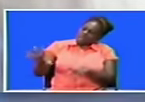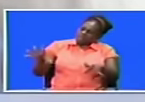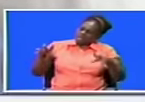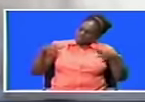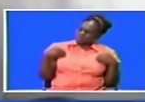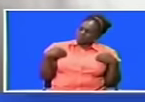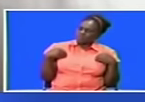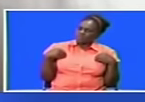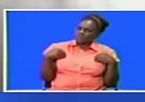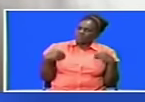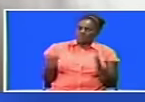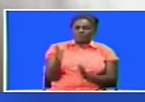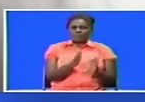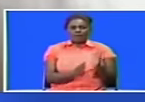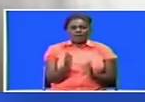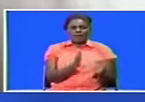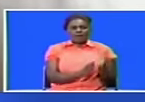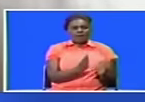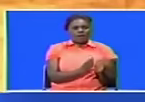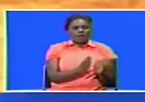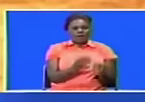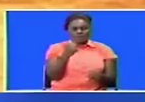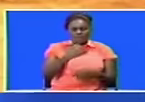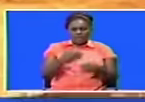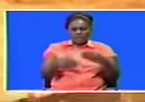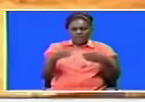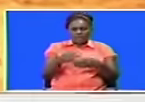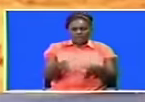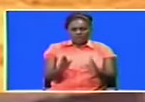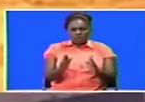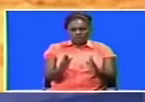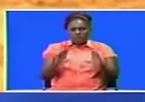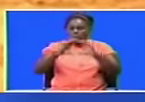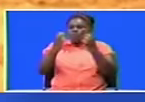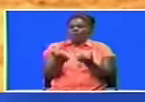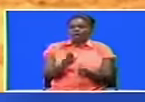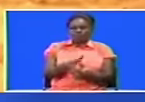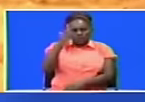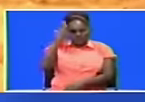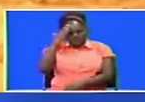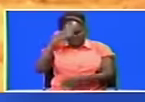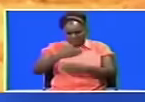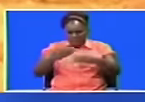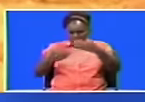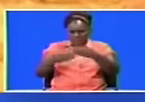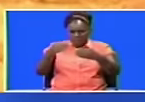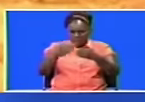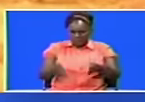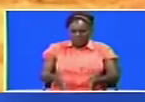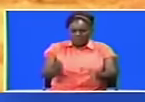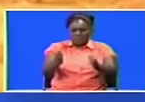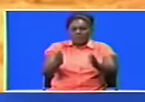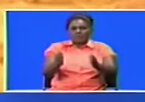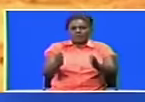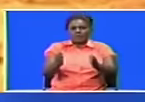wali mang wa keng barabara KUjinji kote kwen wa mund mingiKama